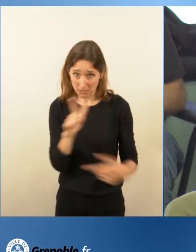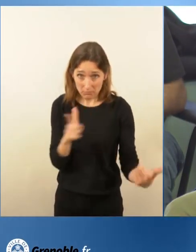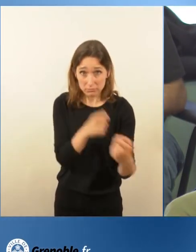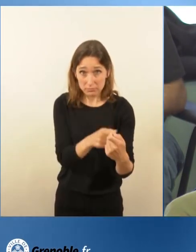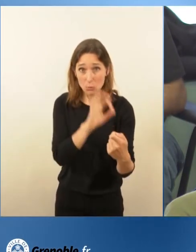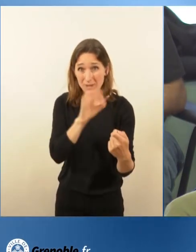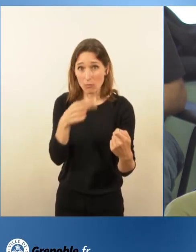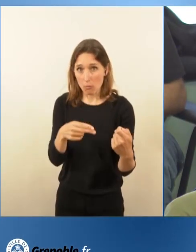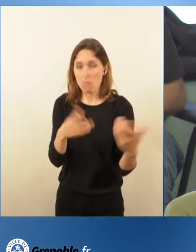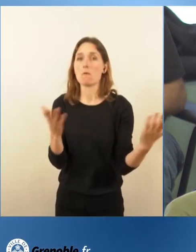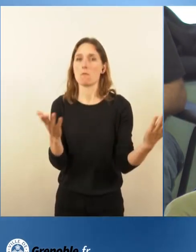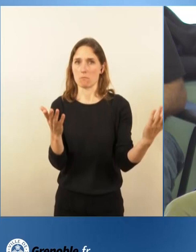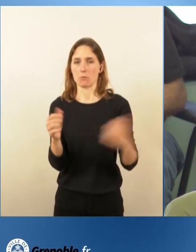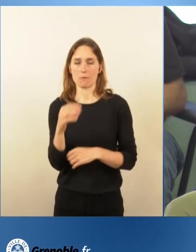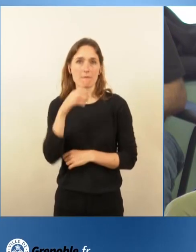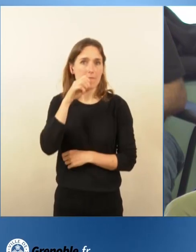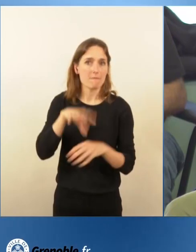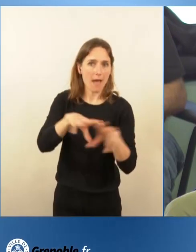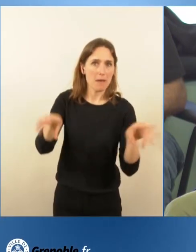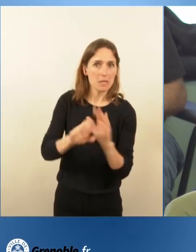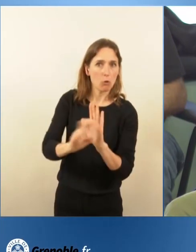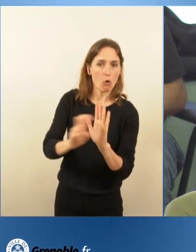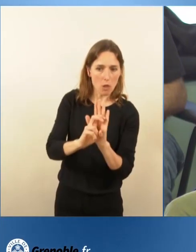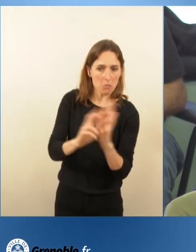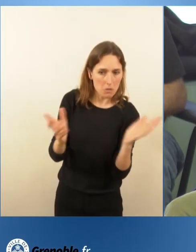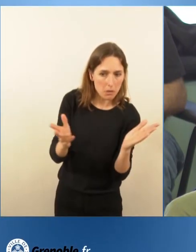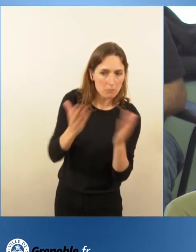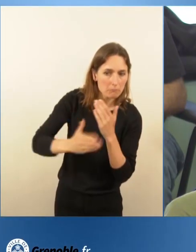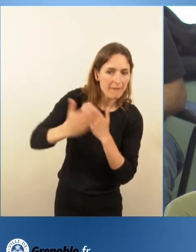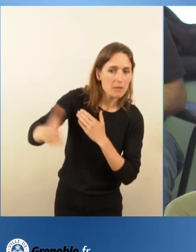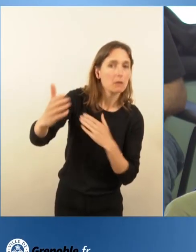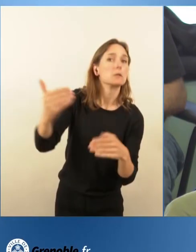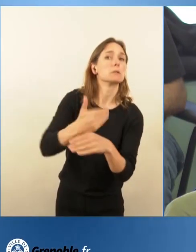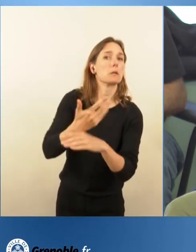perspective donnez-vous aux familles grenobloises à court et à moyen terme